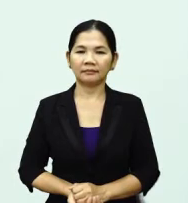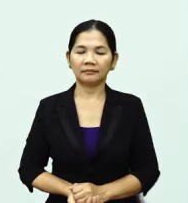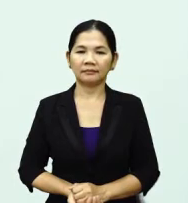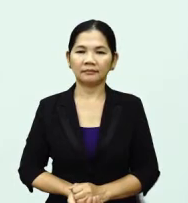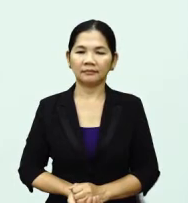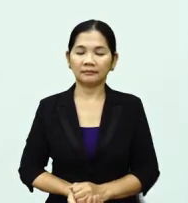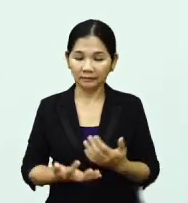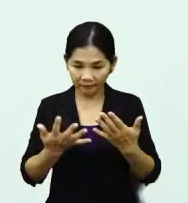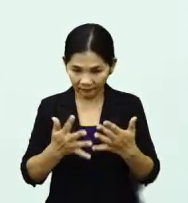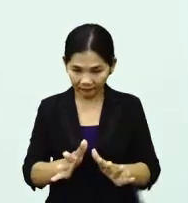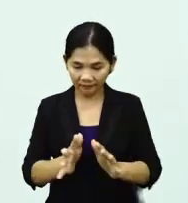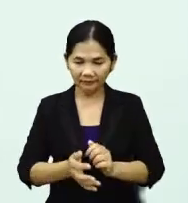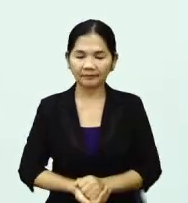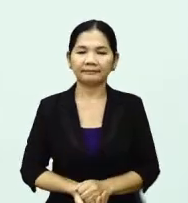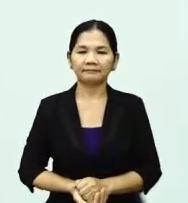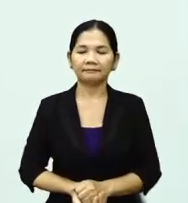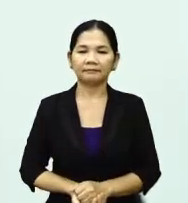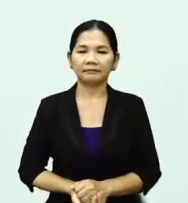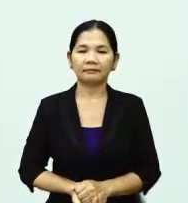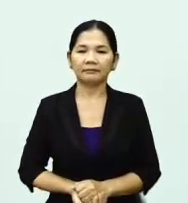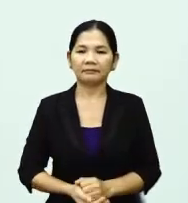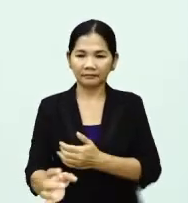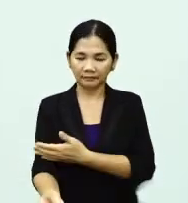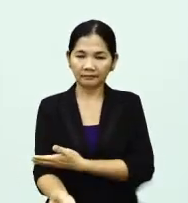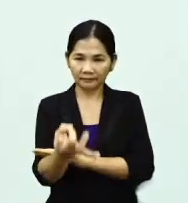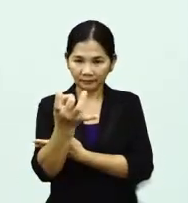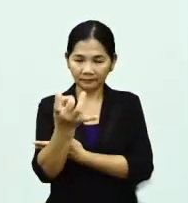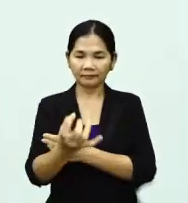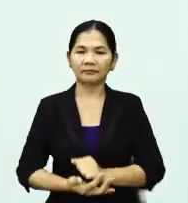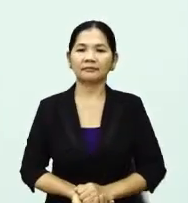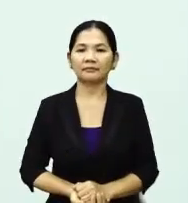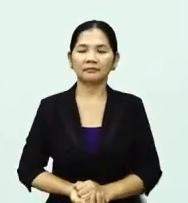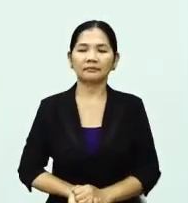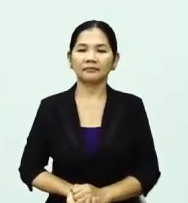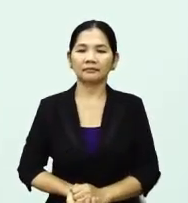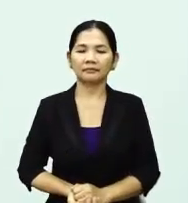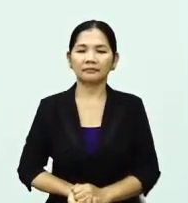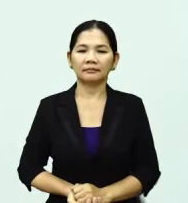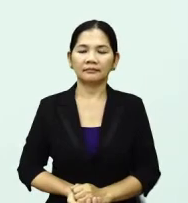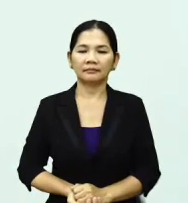Ta, rụi nè con. Rõ lầm.